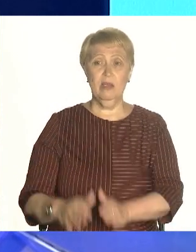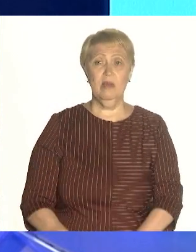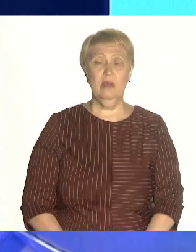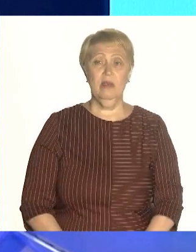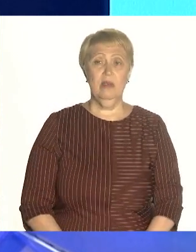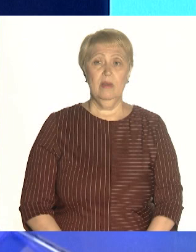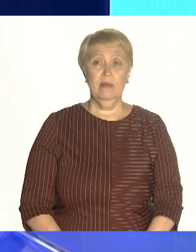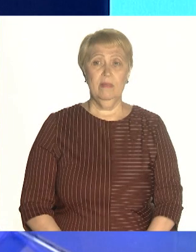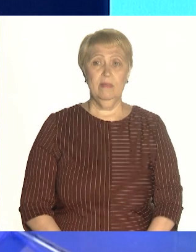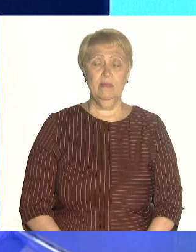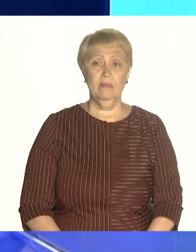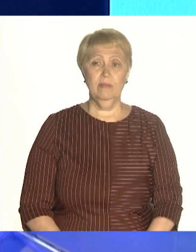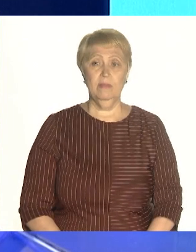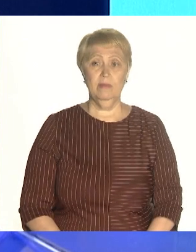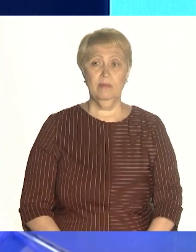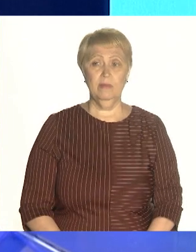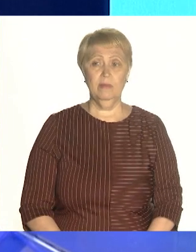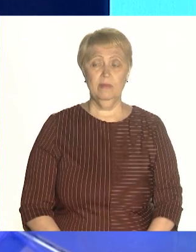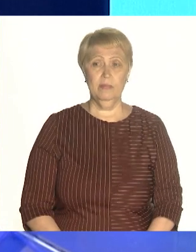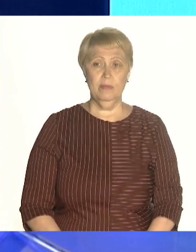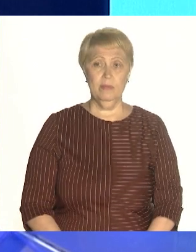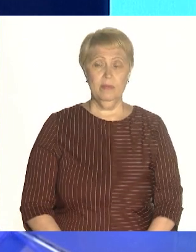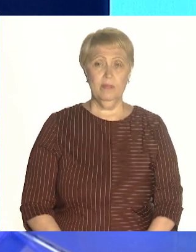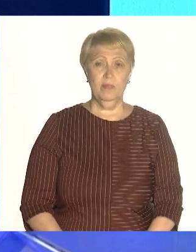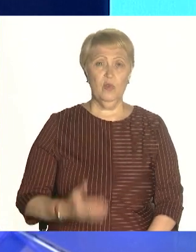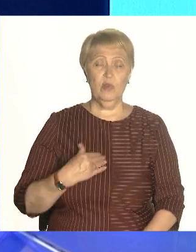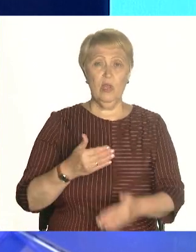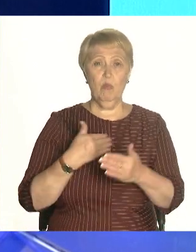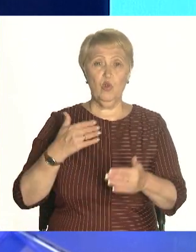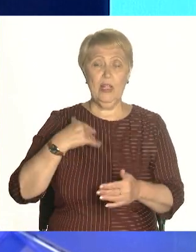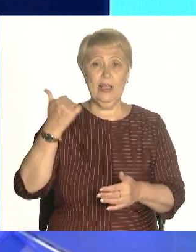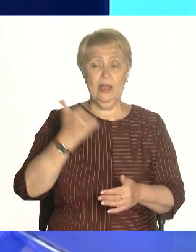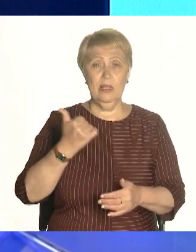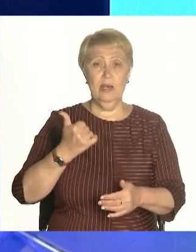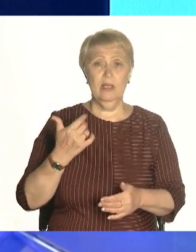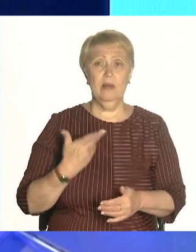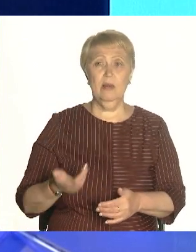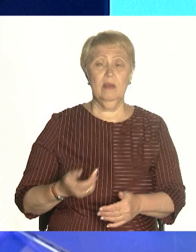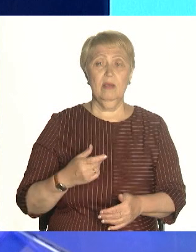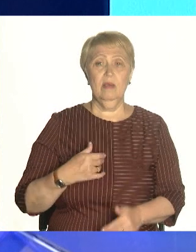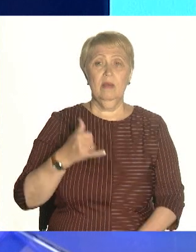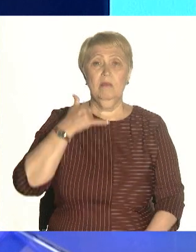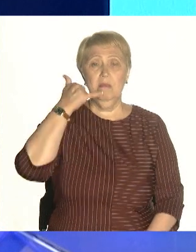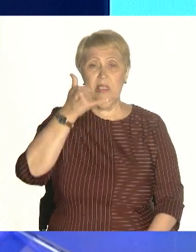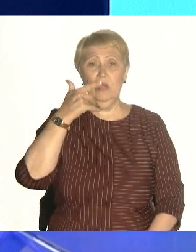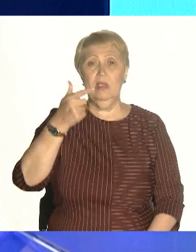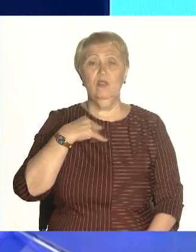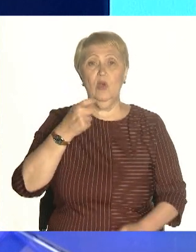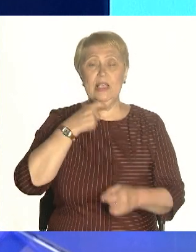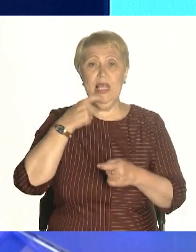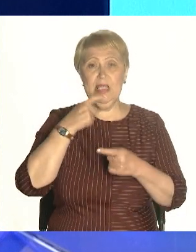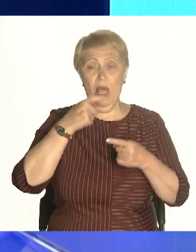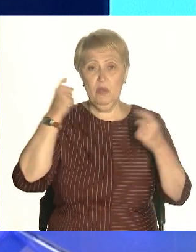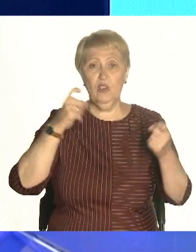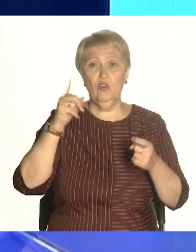попала, значит, на такое, вот, на, буквально на прошлой неделе позвонили, сообщили, представили сотрудниками